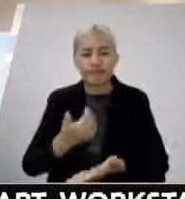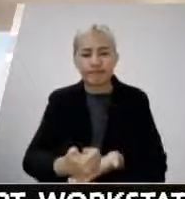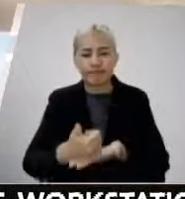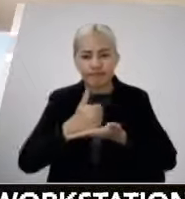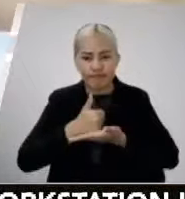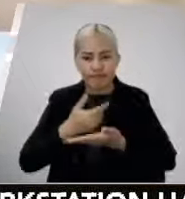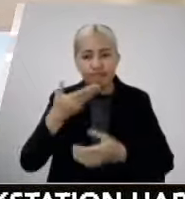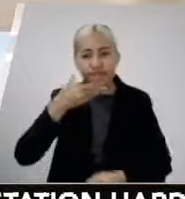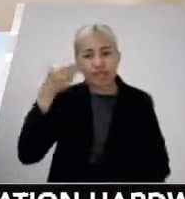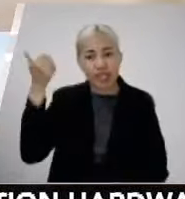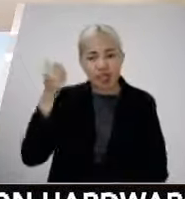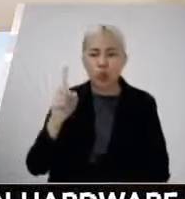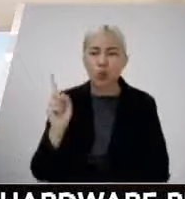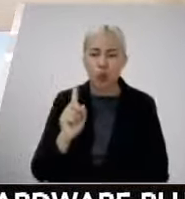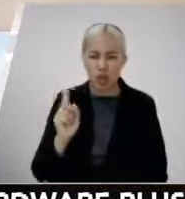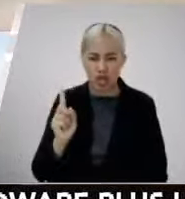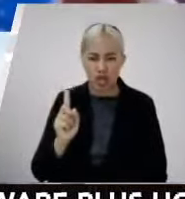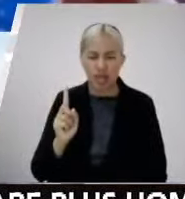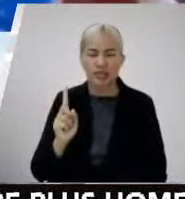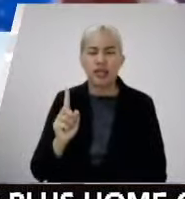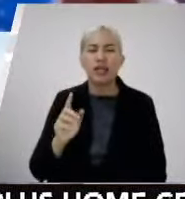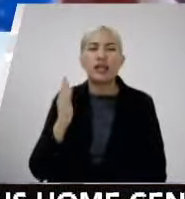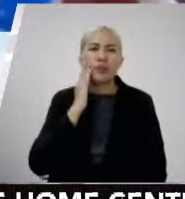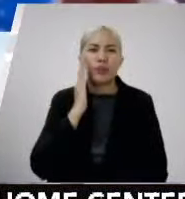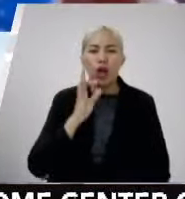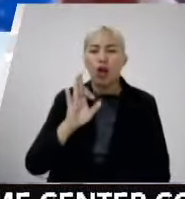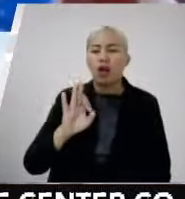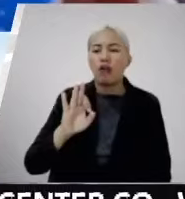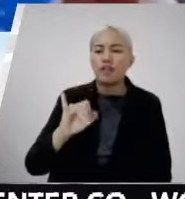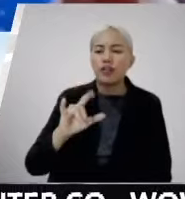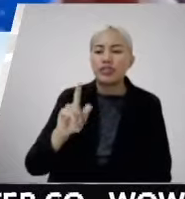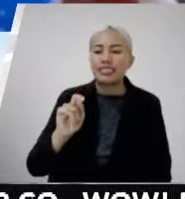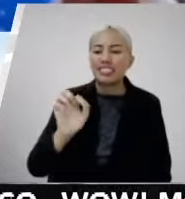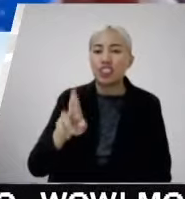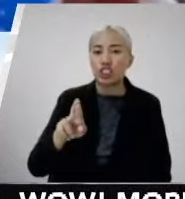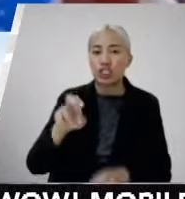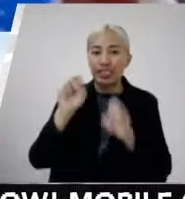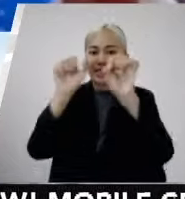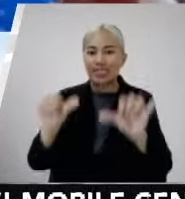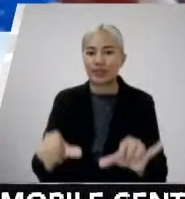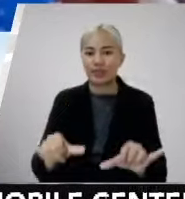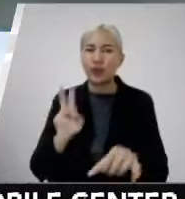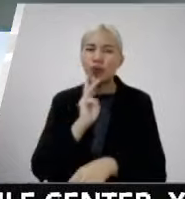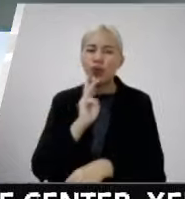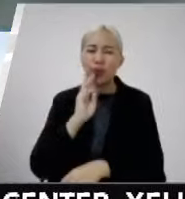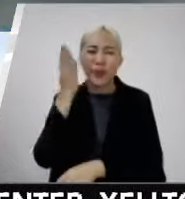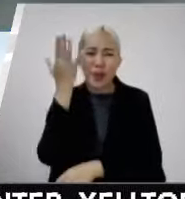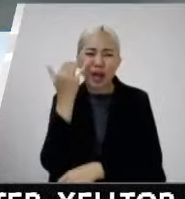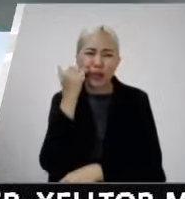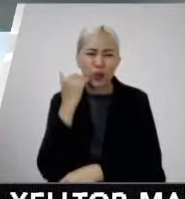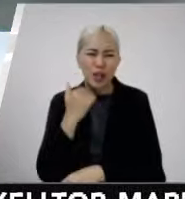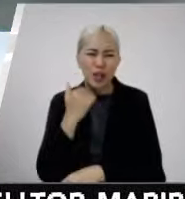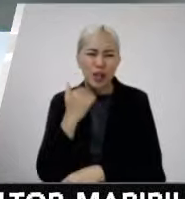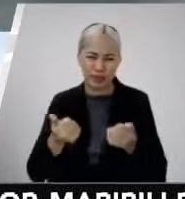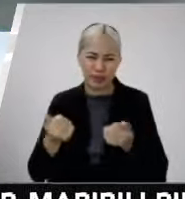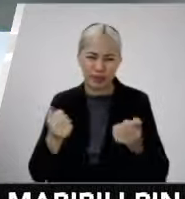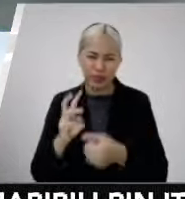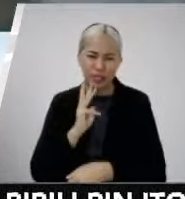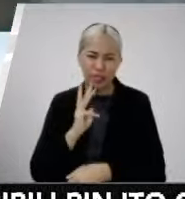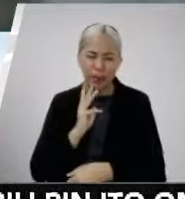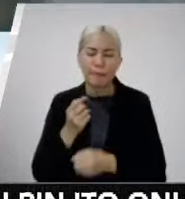portable water filtration system. Mm-hmm. Kasi kinukulang kami ngayon sa supply kasi marami yung residents na kailangan talaga